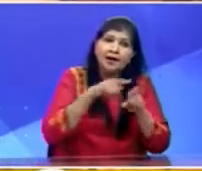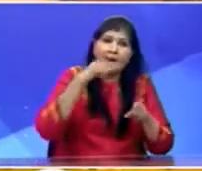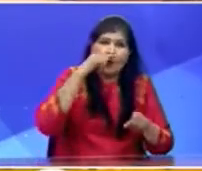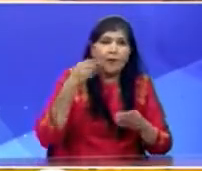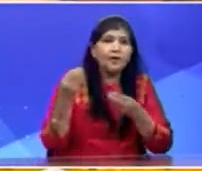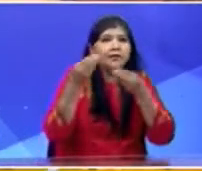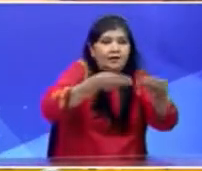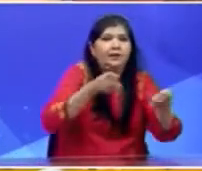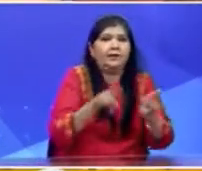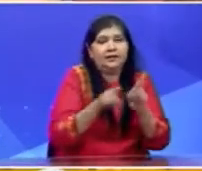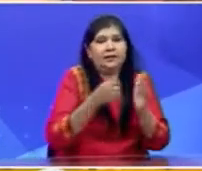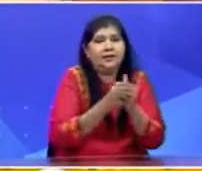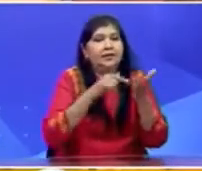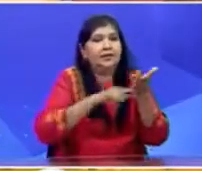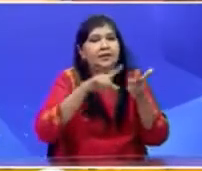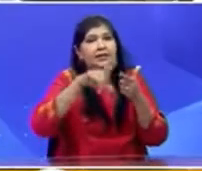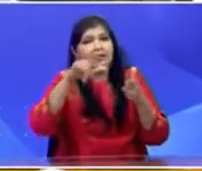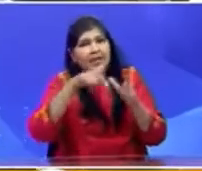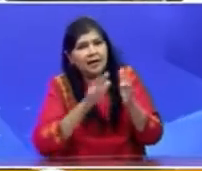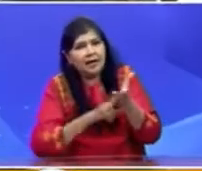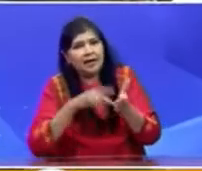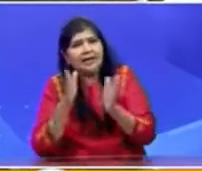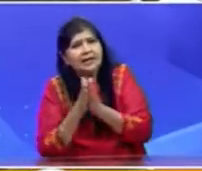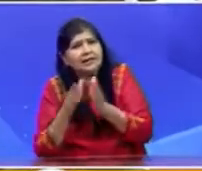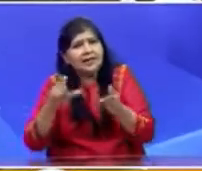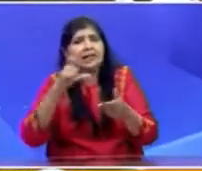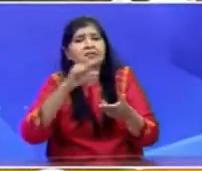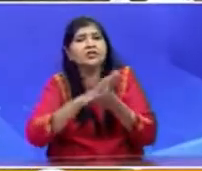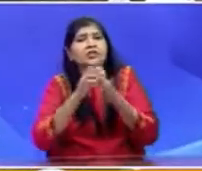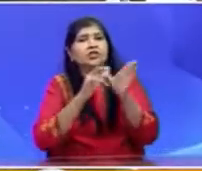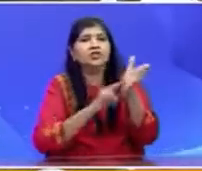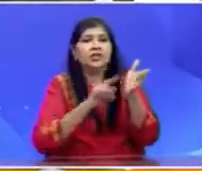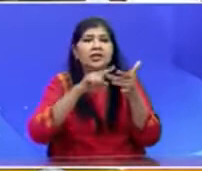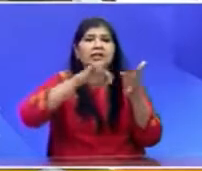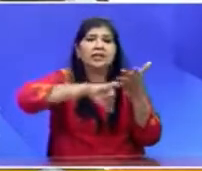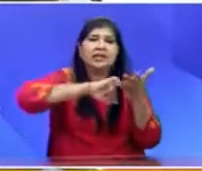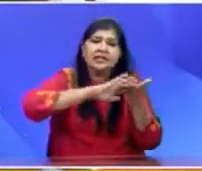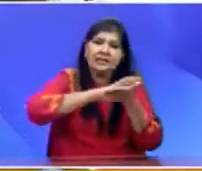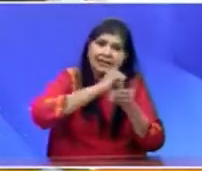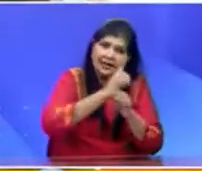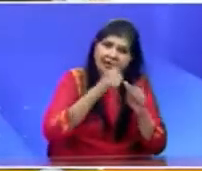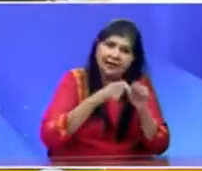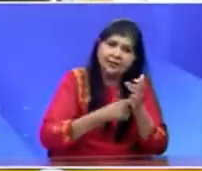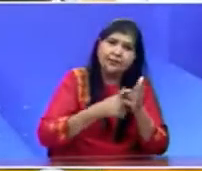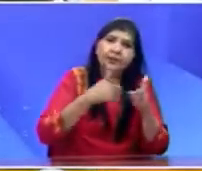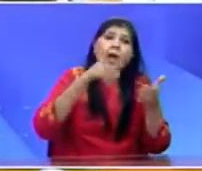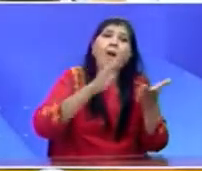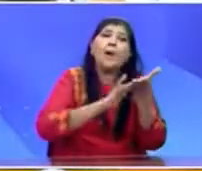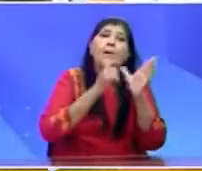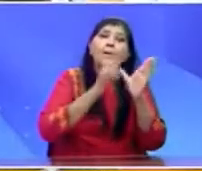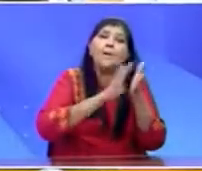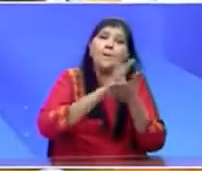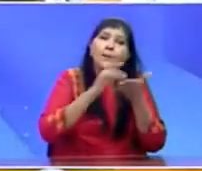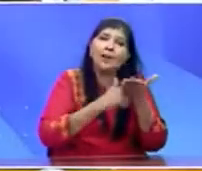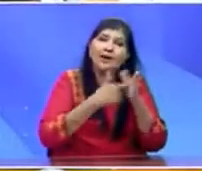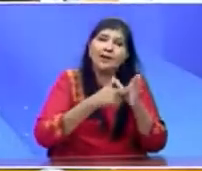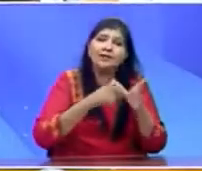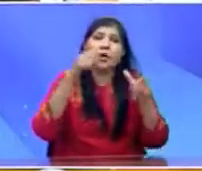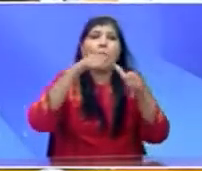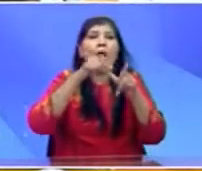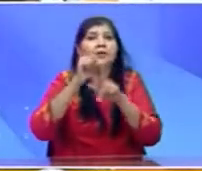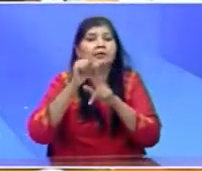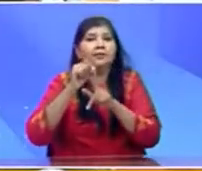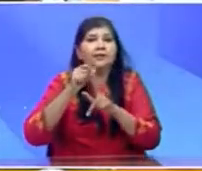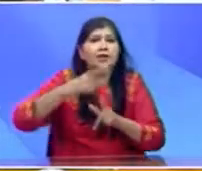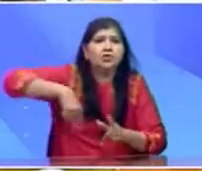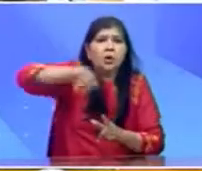नहीं बल्कि छत्तीसगढ़, महाराष्ट्र और आंध्र प्रदेश के कोया आदिवासी समुदाय के